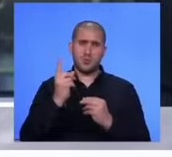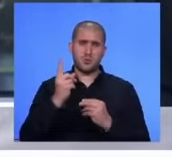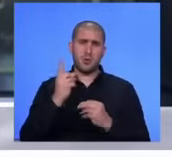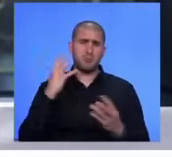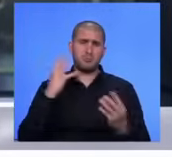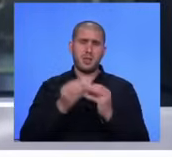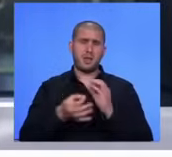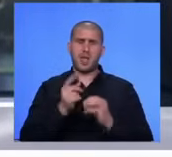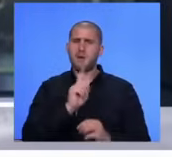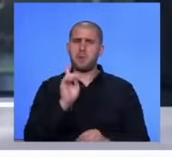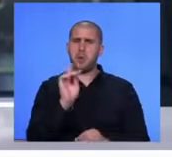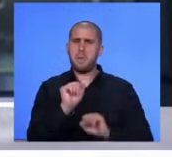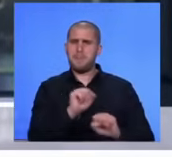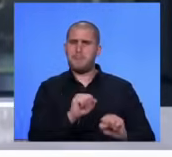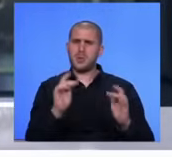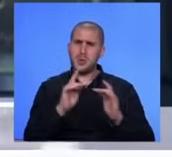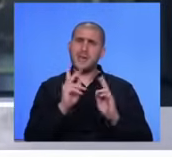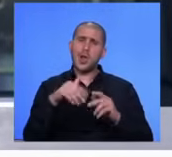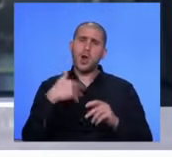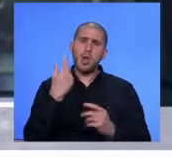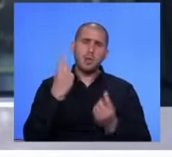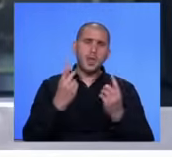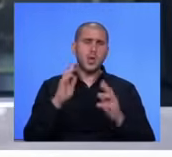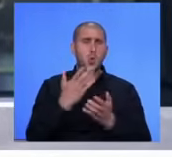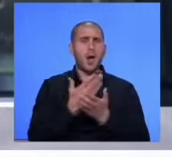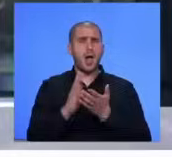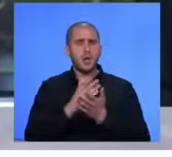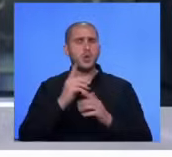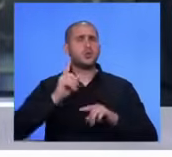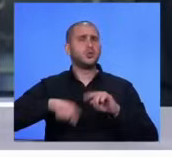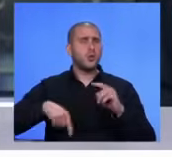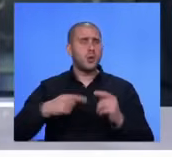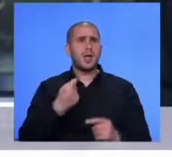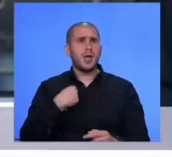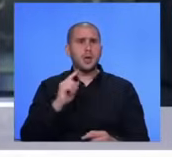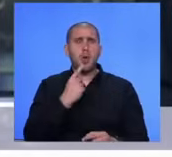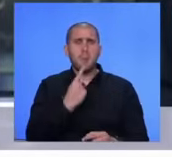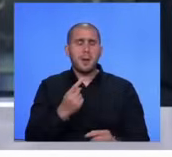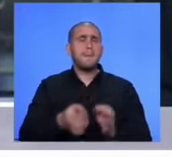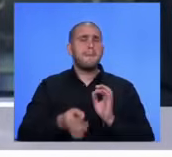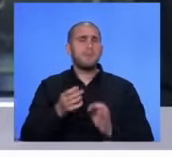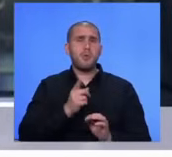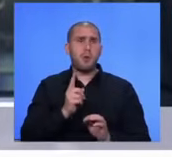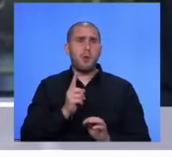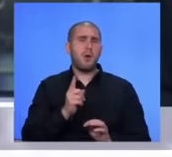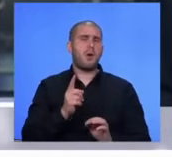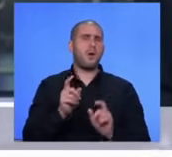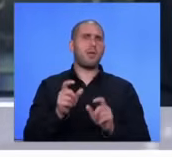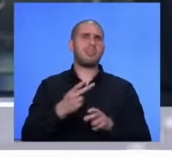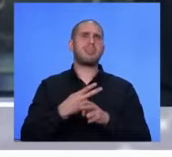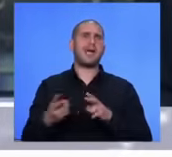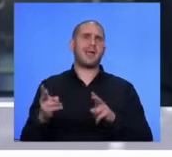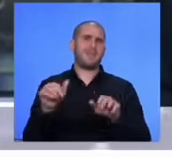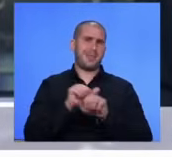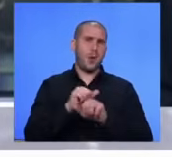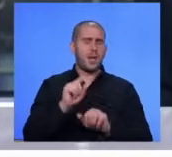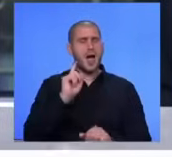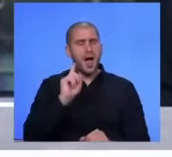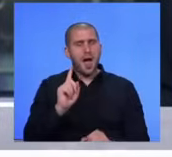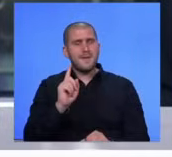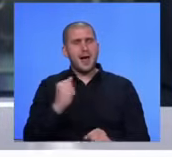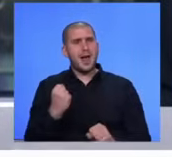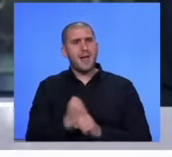לא בעד האויב. יכול להיות שהיו החלטות שגויות. אני לא אומר, בית המשפט לא חסין מטעויות. אבל